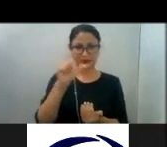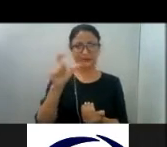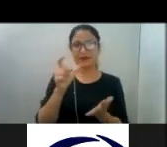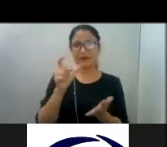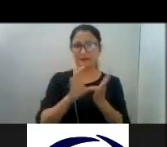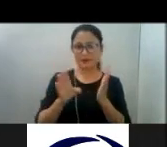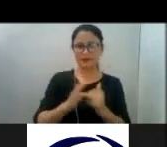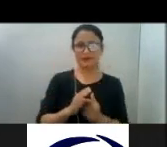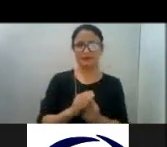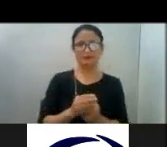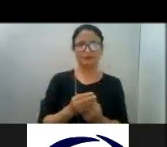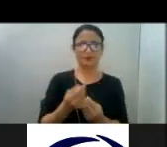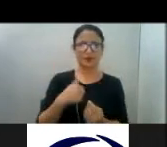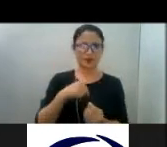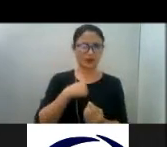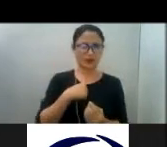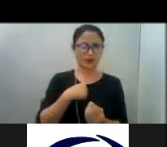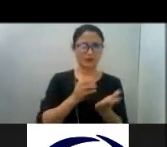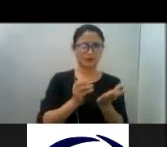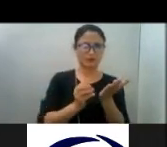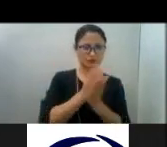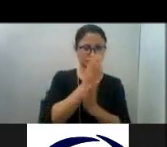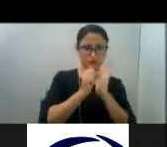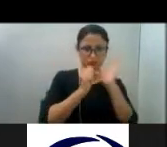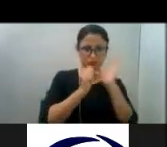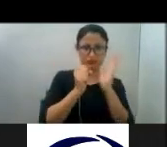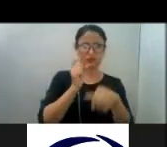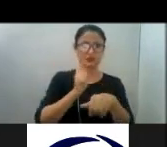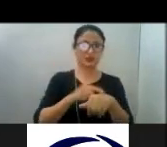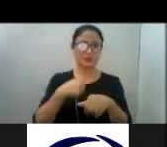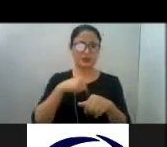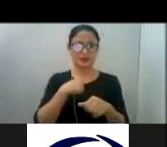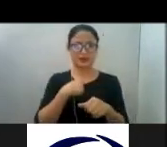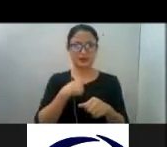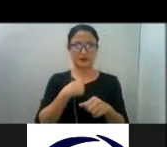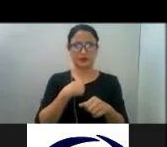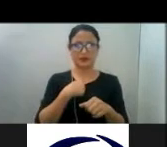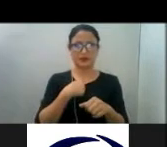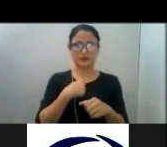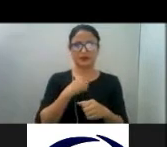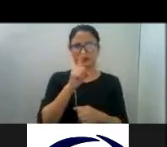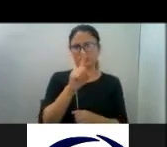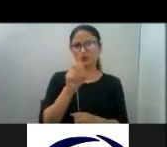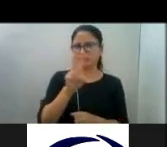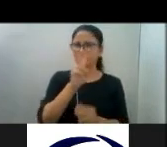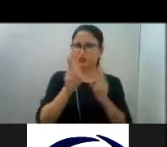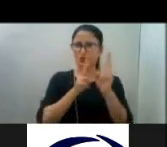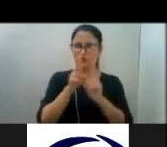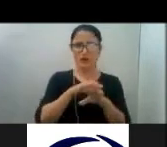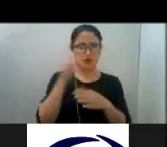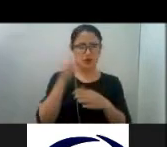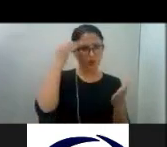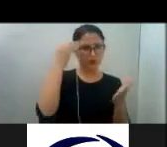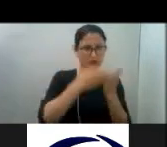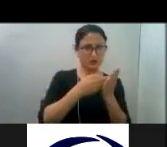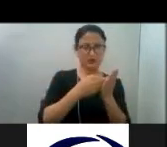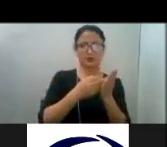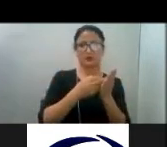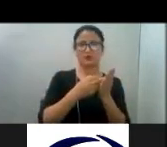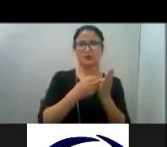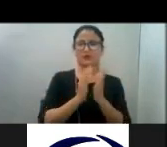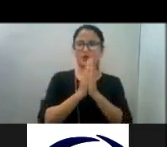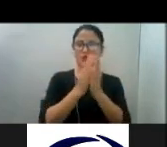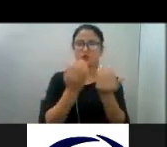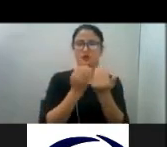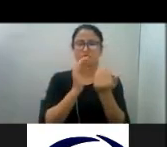र केही कुरा हामी प्रस्तुतिकरणको बेलामा हामीले सानो 1-2 कुराहरू ध्यान दिनको लागि पनि म अनुरोध